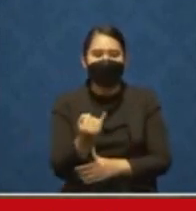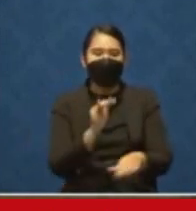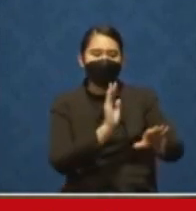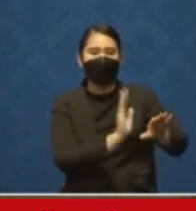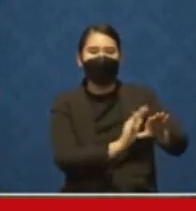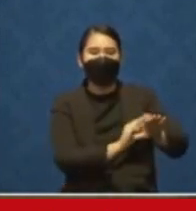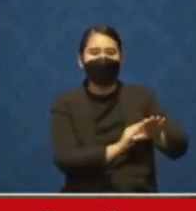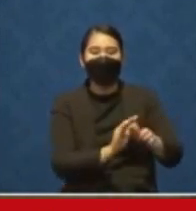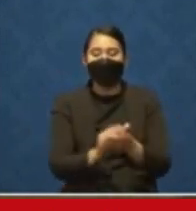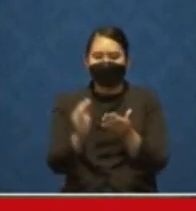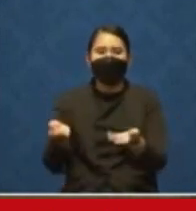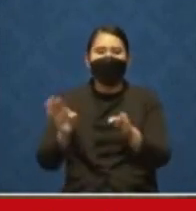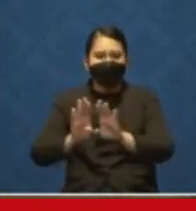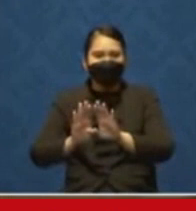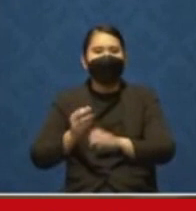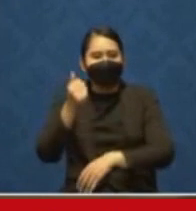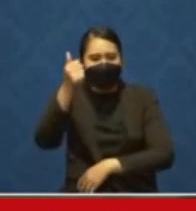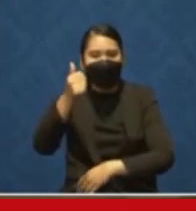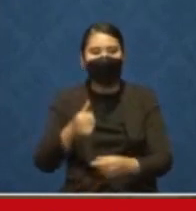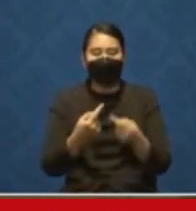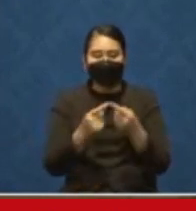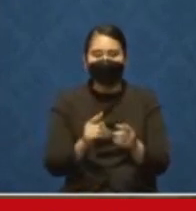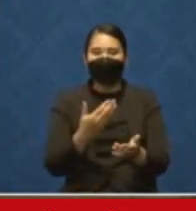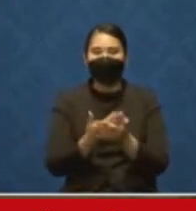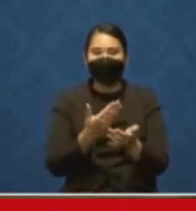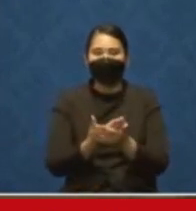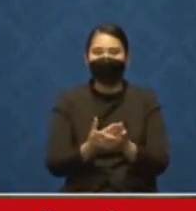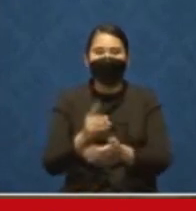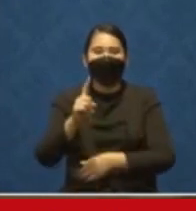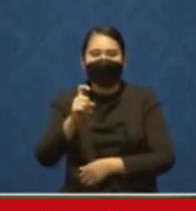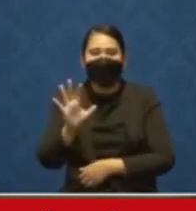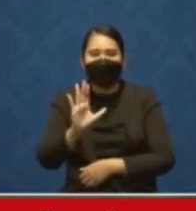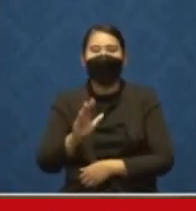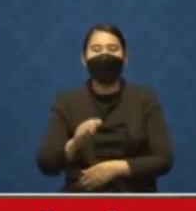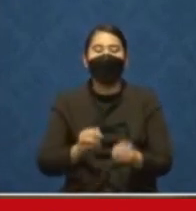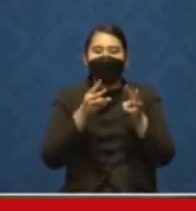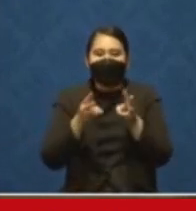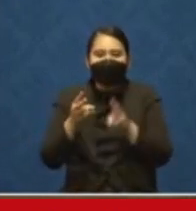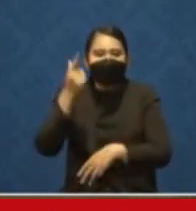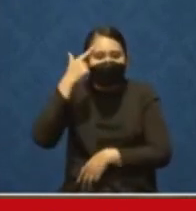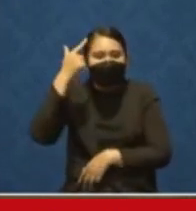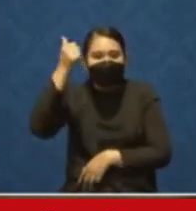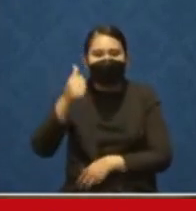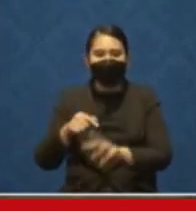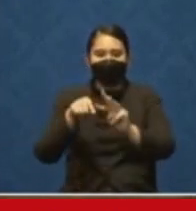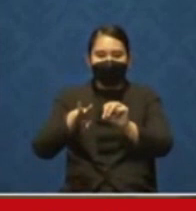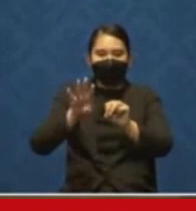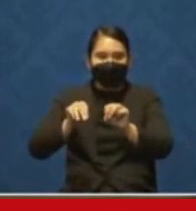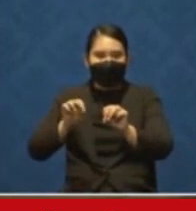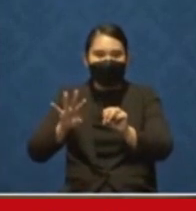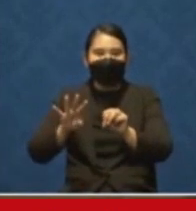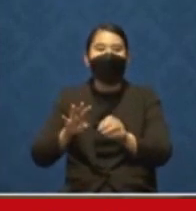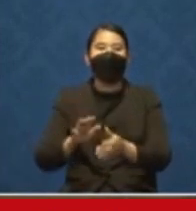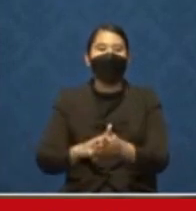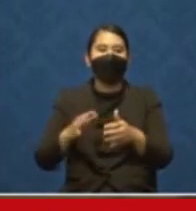ปิดแต่อย่าไปใช้มาตรา 44ผิดแล้วมันเสียเปรียบเขานี่คือเจ้าเตือนตีก็ผิด